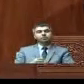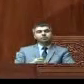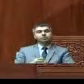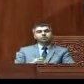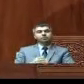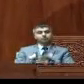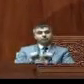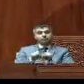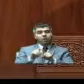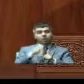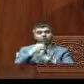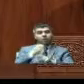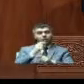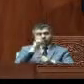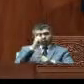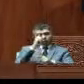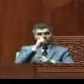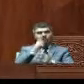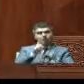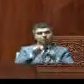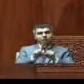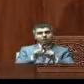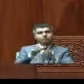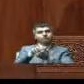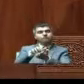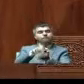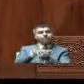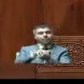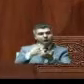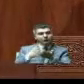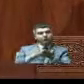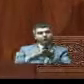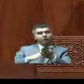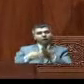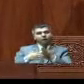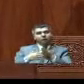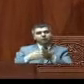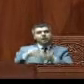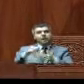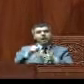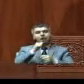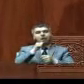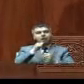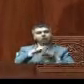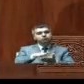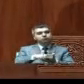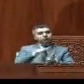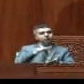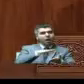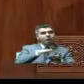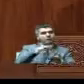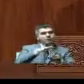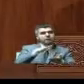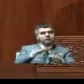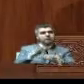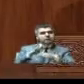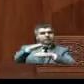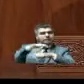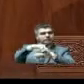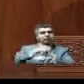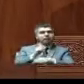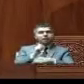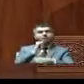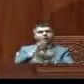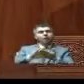شك انعكاسات إيجابية على الموسم الفلاحي وتعزيز الفرشة المائية وإغناء حقينة